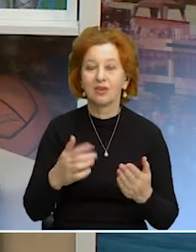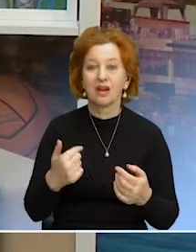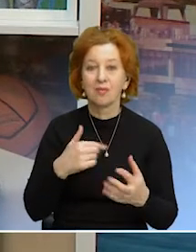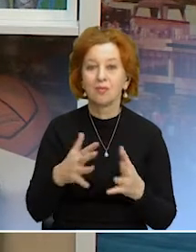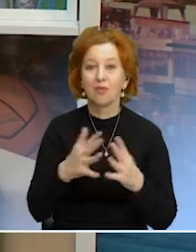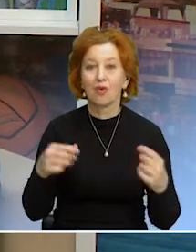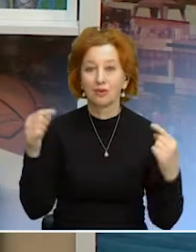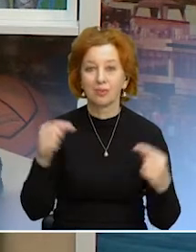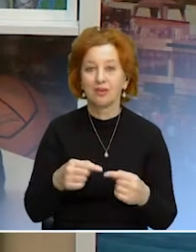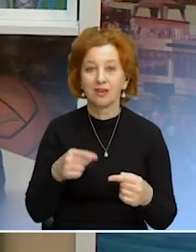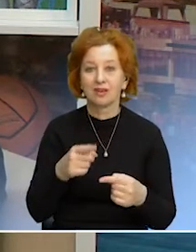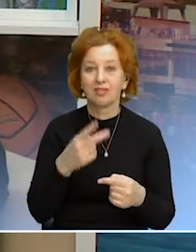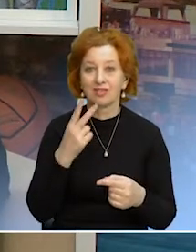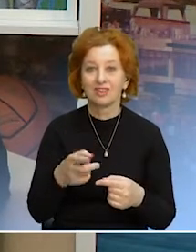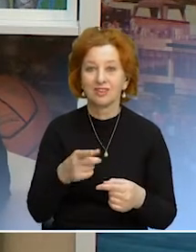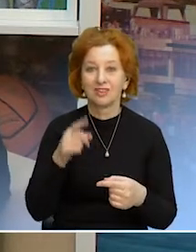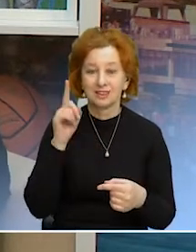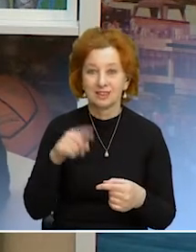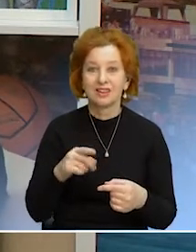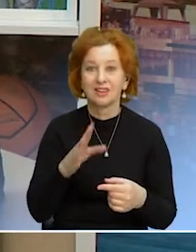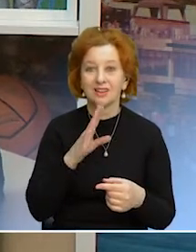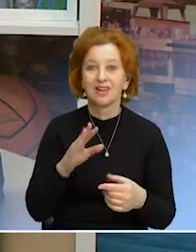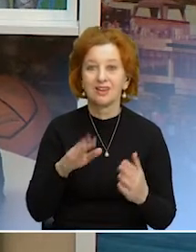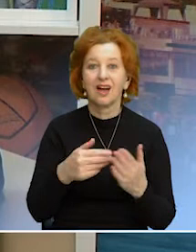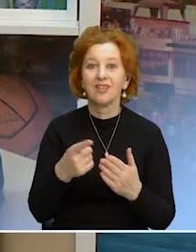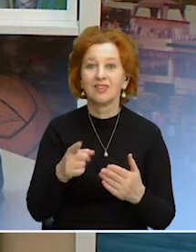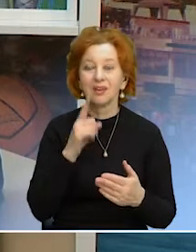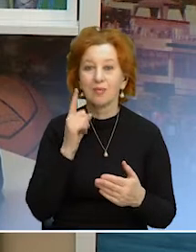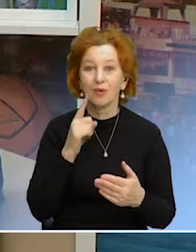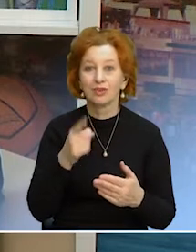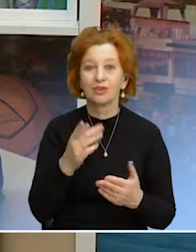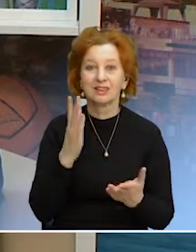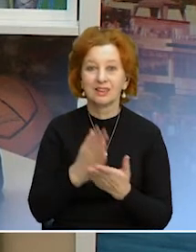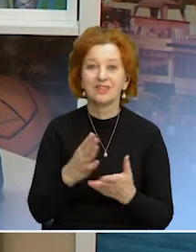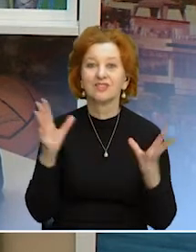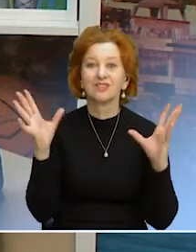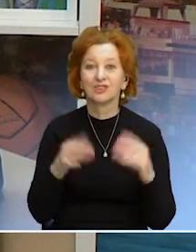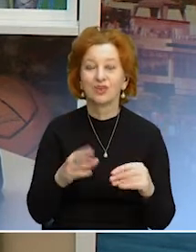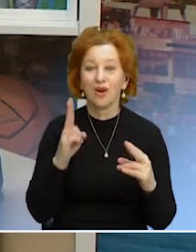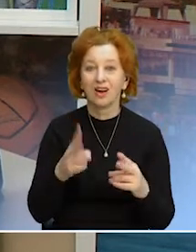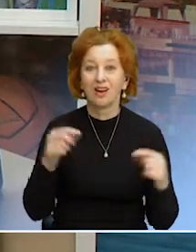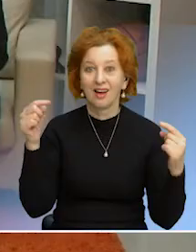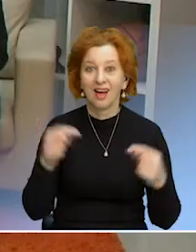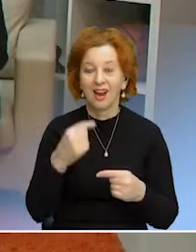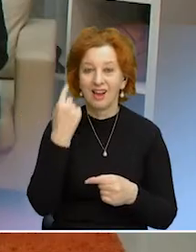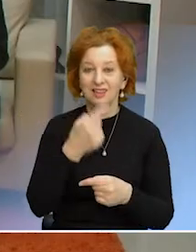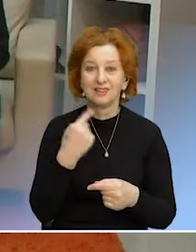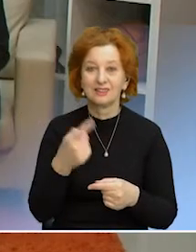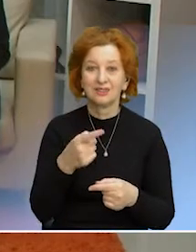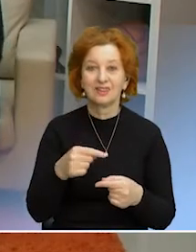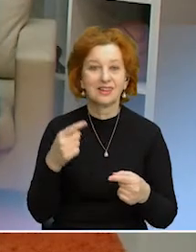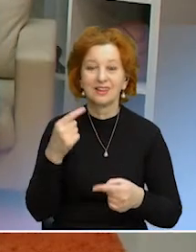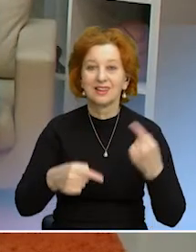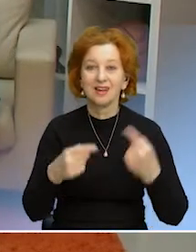какая вот мне больше подходит, как вы считаете? Она смотрит на меня, говорит, вы знаете, девушка, говорит, вы же так молоды, а молодость, ей все к лицу, и действительно с этим и